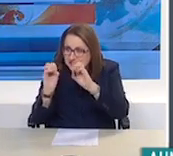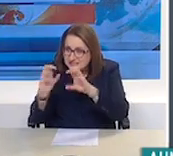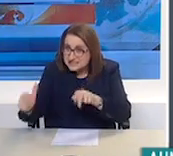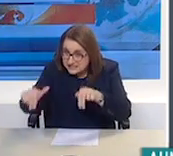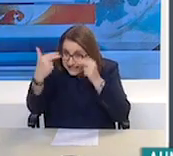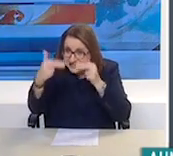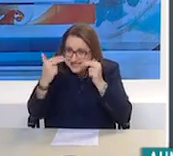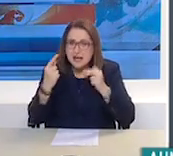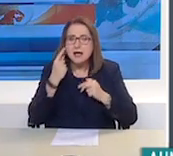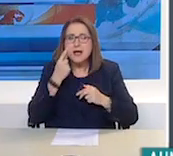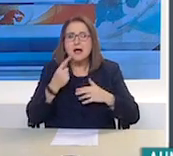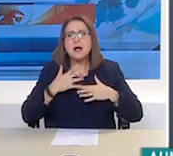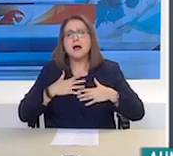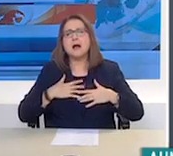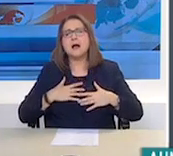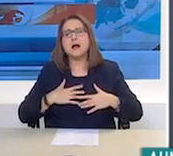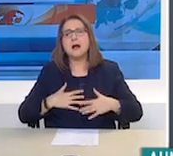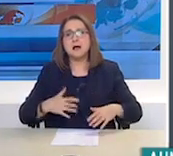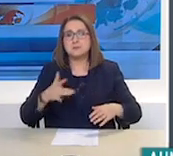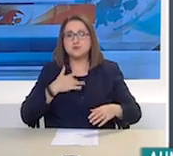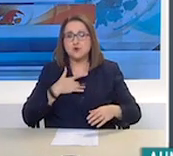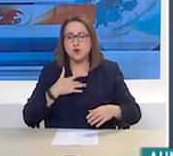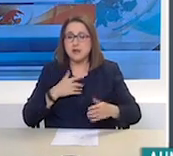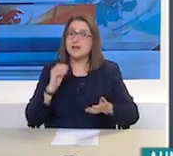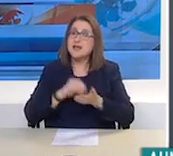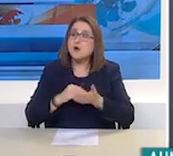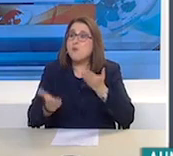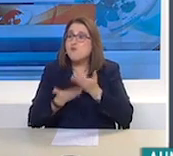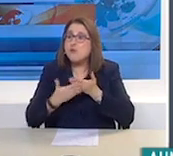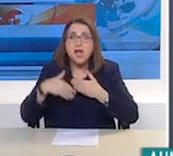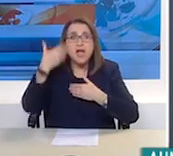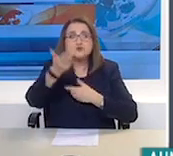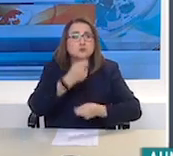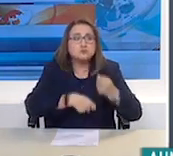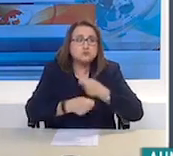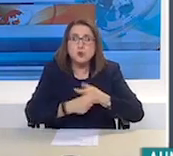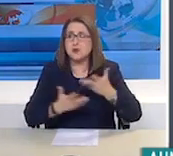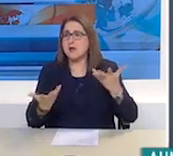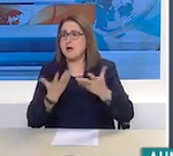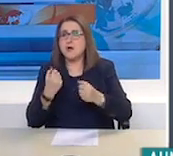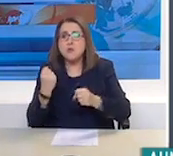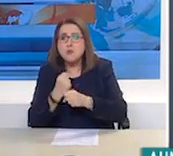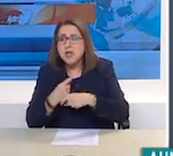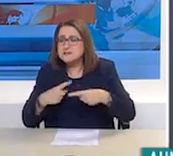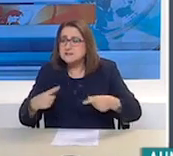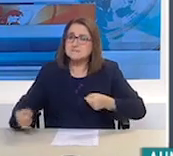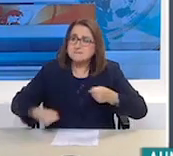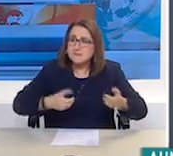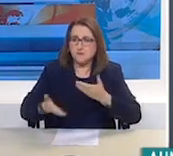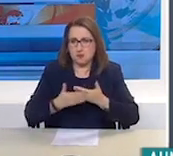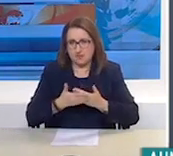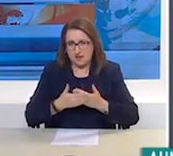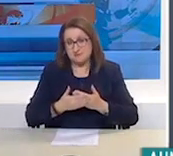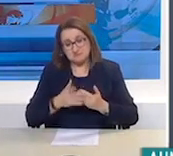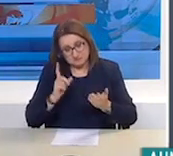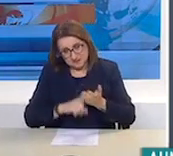καθώς επίσης και με εξυπηρετήσεις για εξωτερικές δουλειές και βοήθεια στο σπίτι όταν τη χρειάζονται. Εκείνοι πάλι θα πρέπει να λαμβάνουν και από μέρους τους τα απαραίτητα